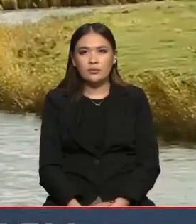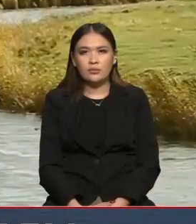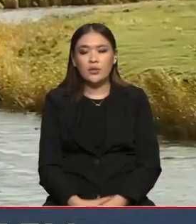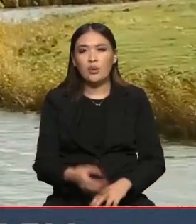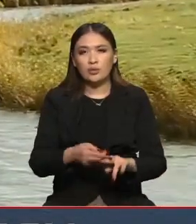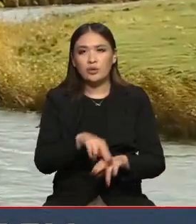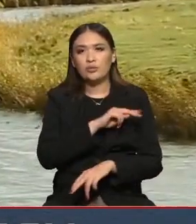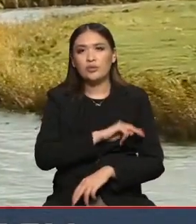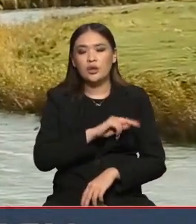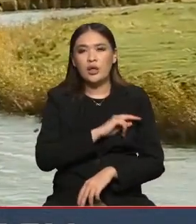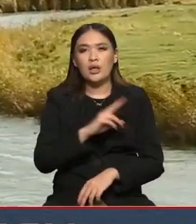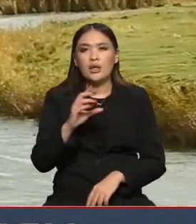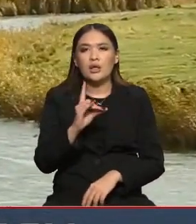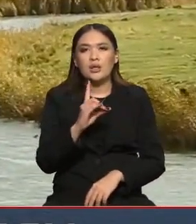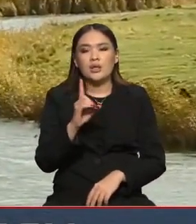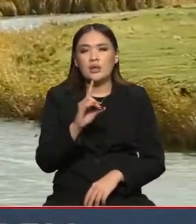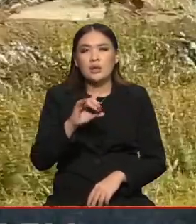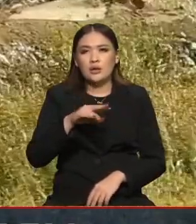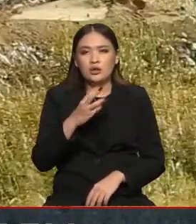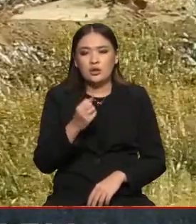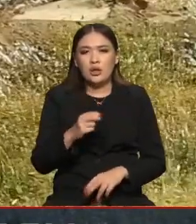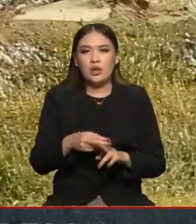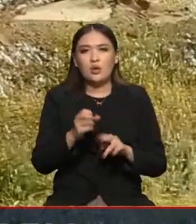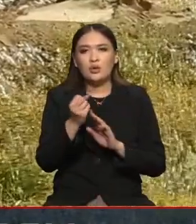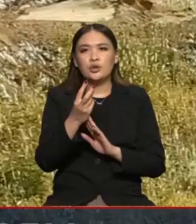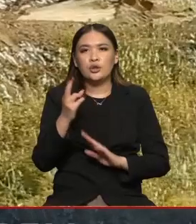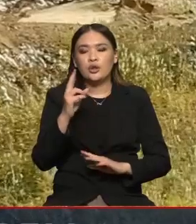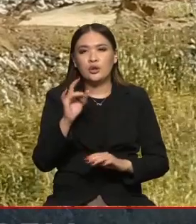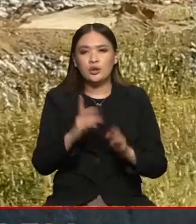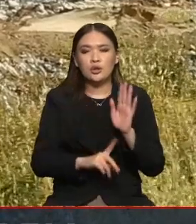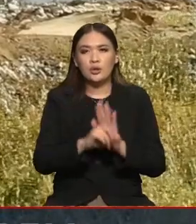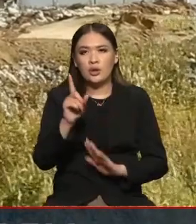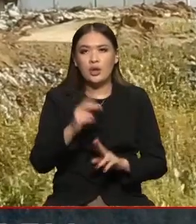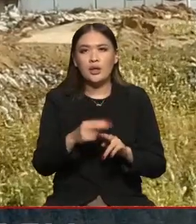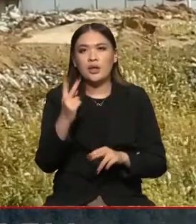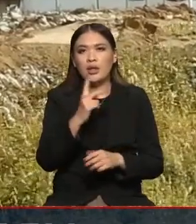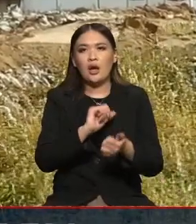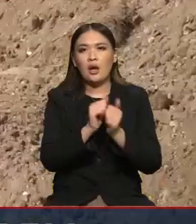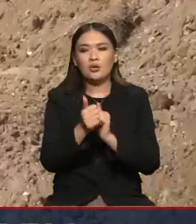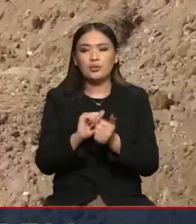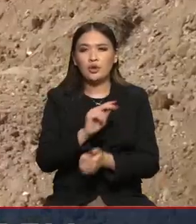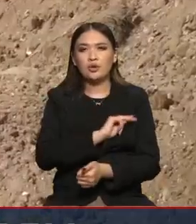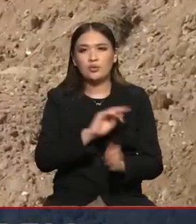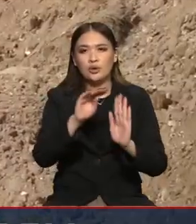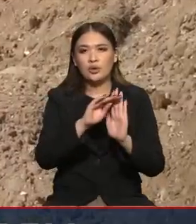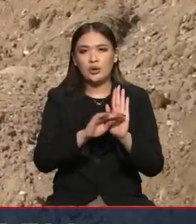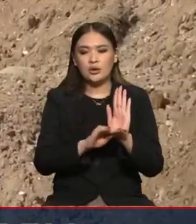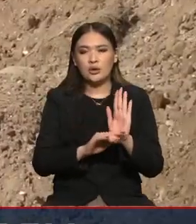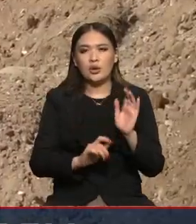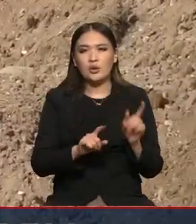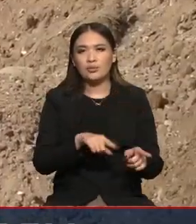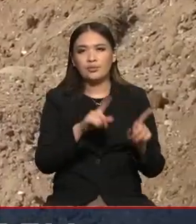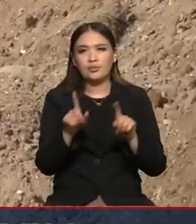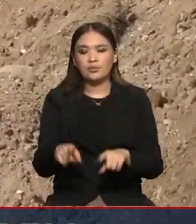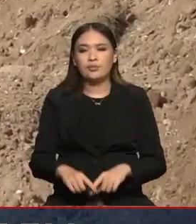Бұл жұмыстар Қызылжар ауданында 12-ші қыркүйекте басталған. Қазір мамандар екі ауысымдық жұмыс кестесіне көшкен. У